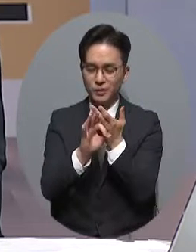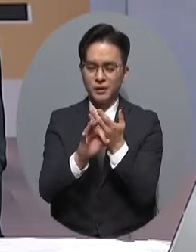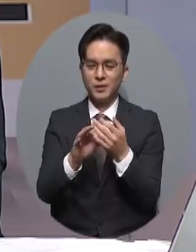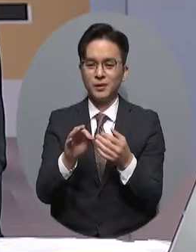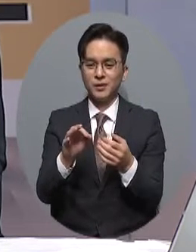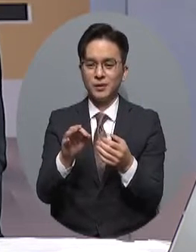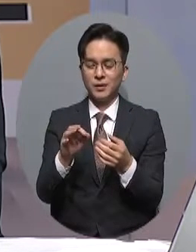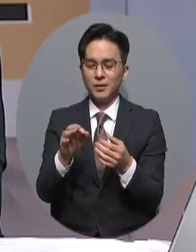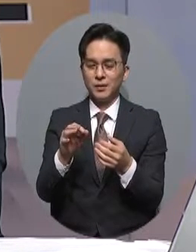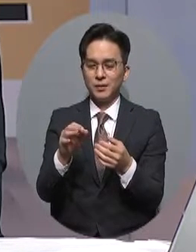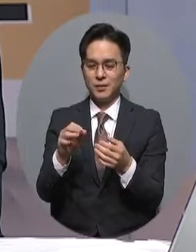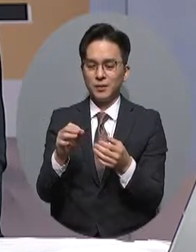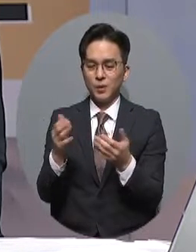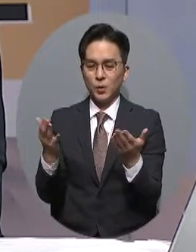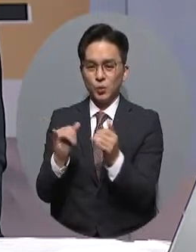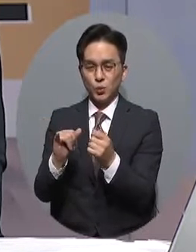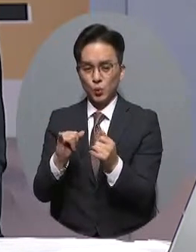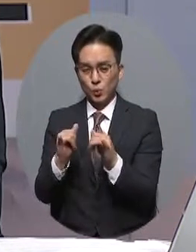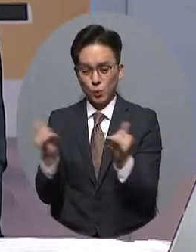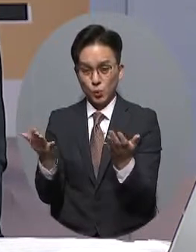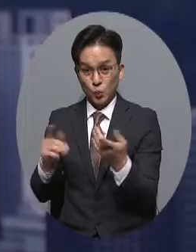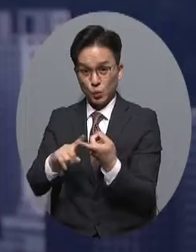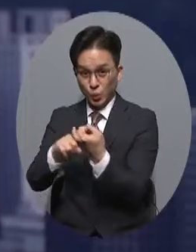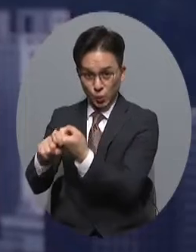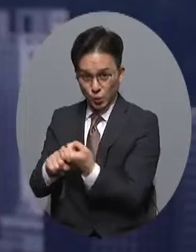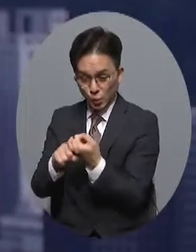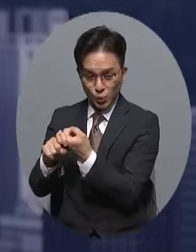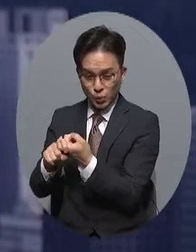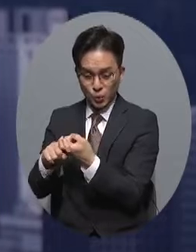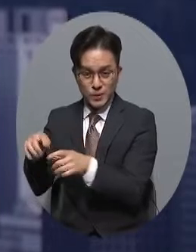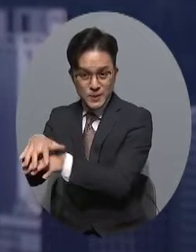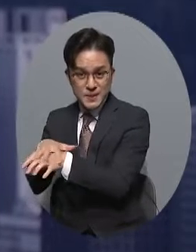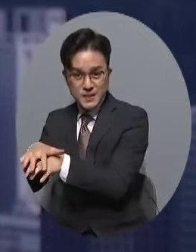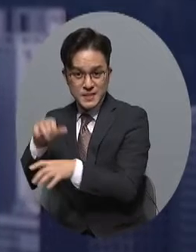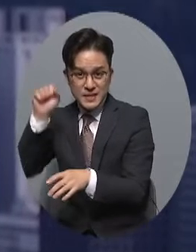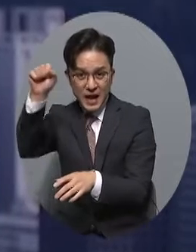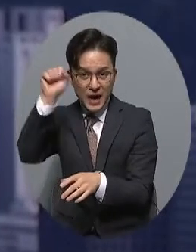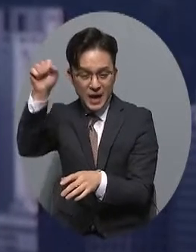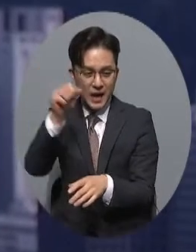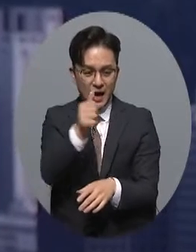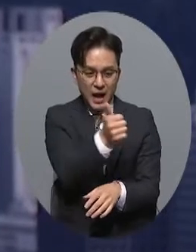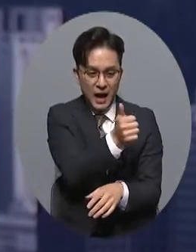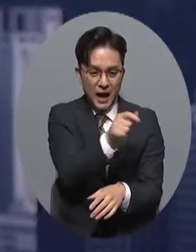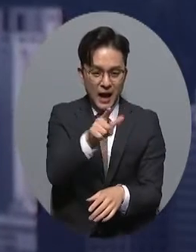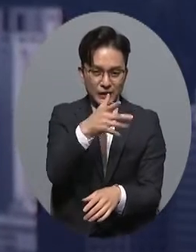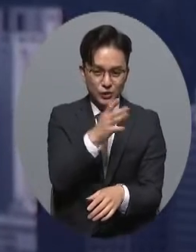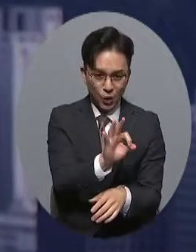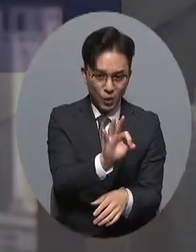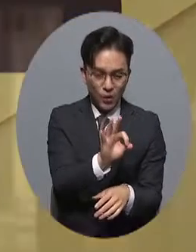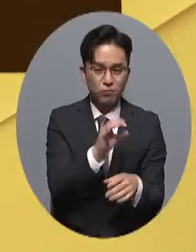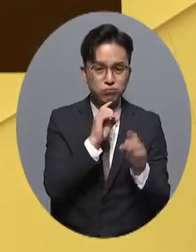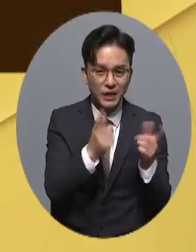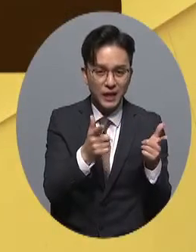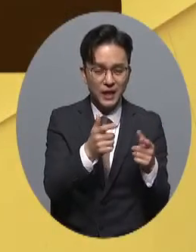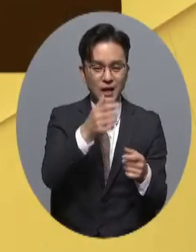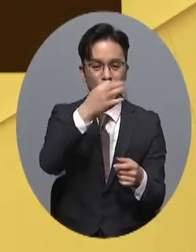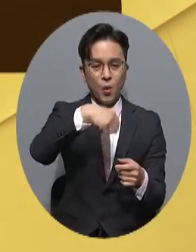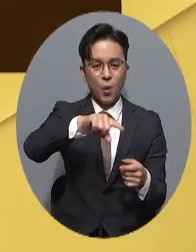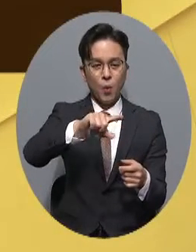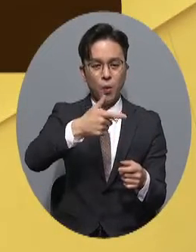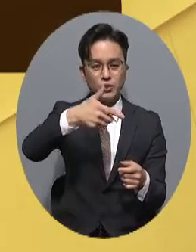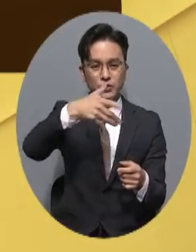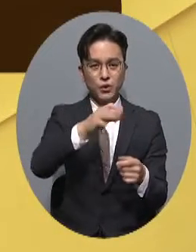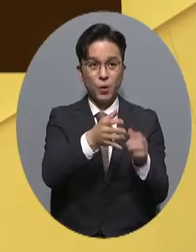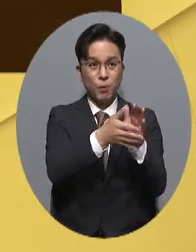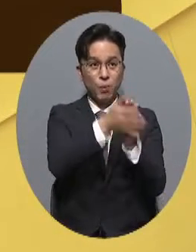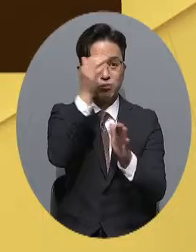없다라는 거예요 개인에 대해서는 할 수 없고 거기에 따른 단체에 대해서는 할 수 있도록 돼 있고 그리고 하더라도 상한액을 하도록